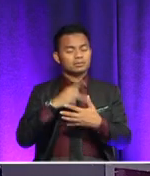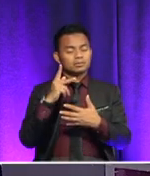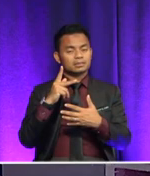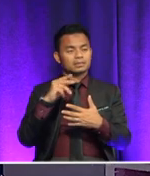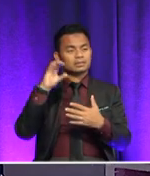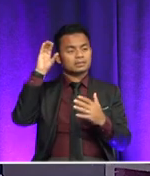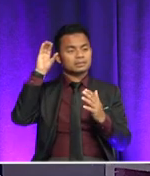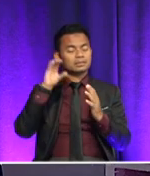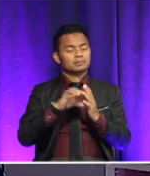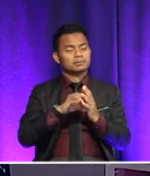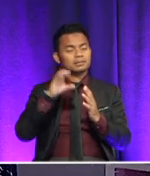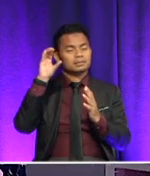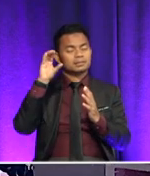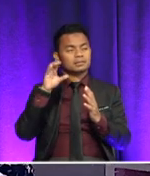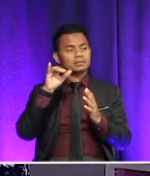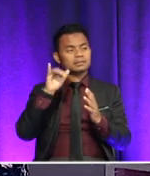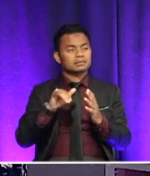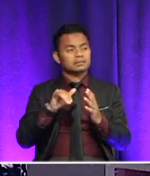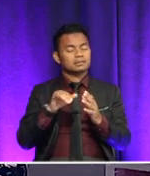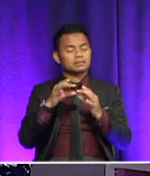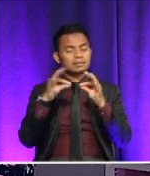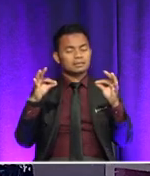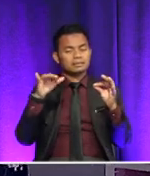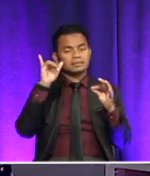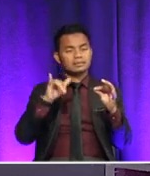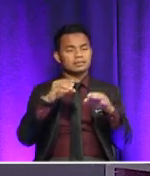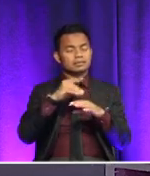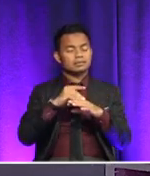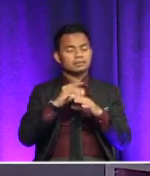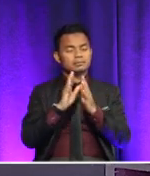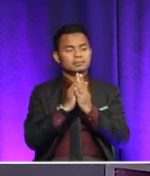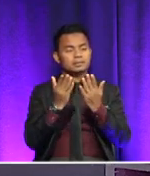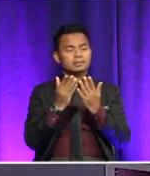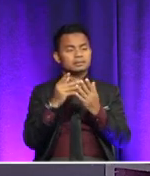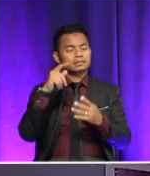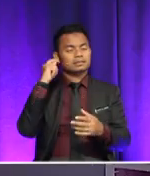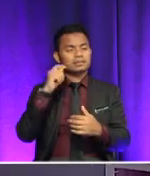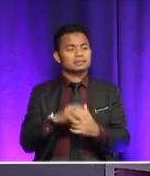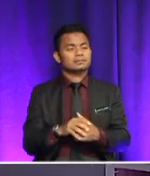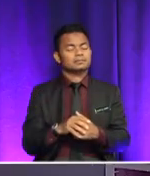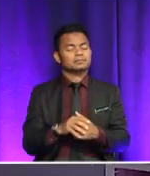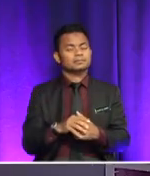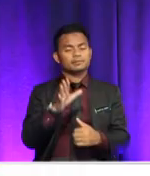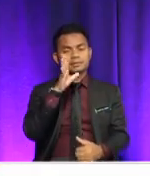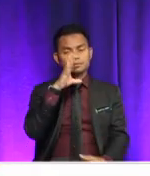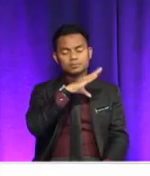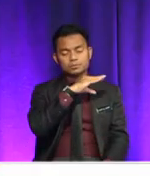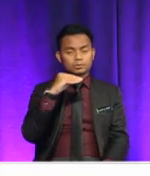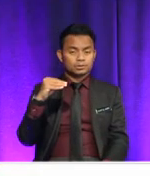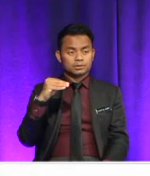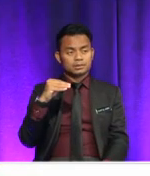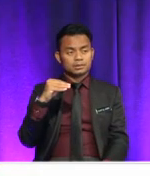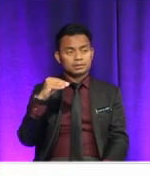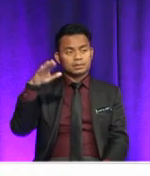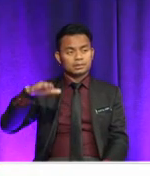anak murid saya bacakan tadi lah yaitu adik dan ibu dan adik membeli sayur